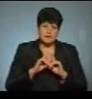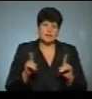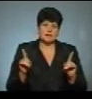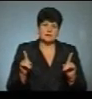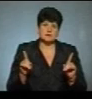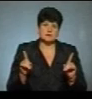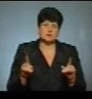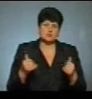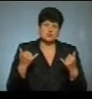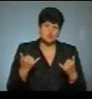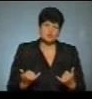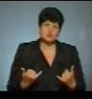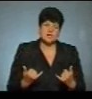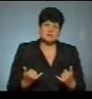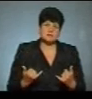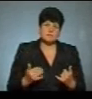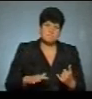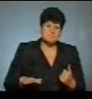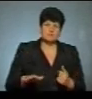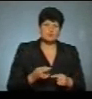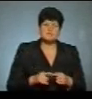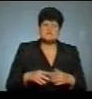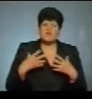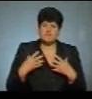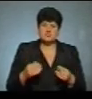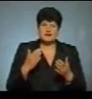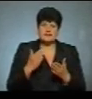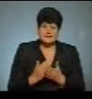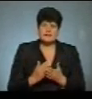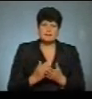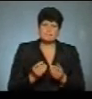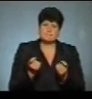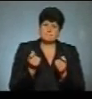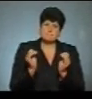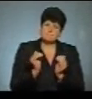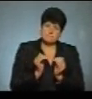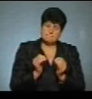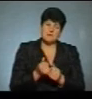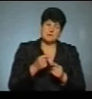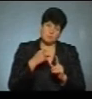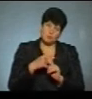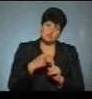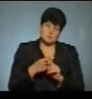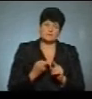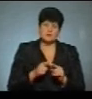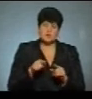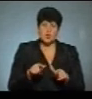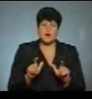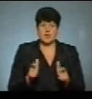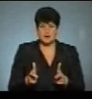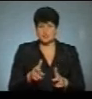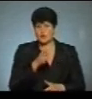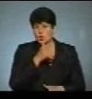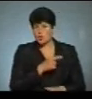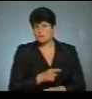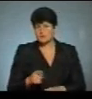креативні, сучасні платформи – це вже є невеликий, але позитив цього карантинного